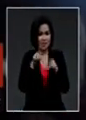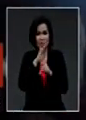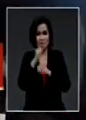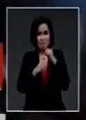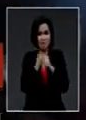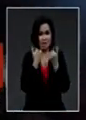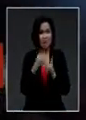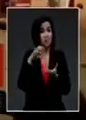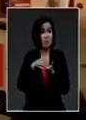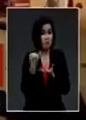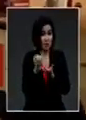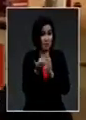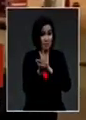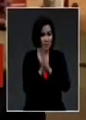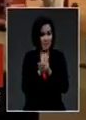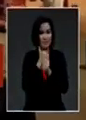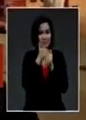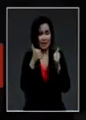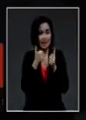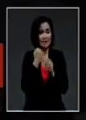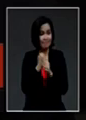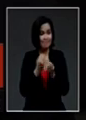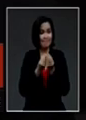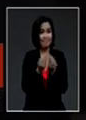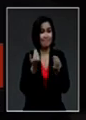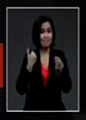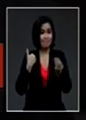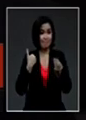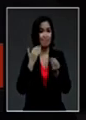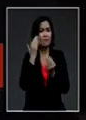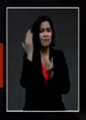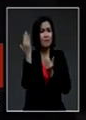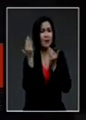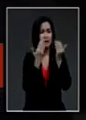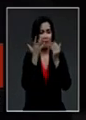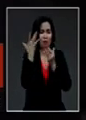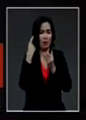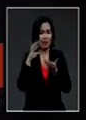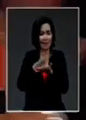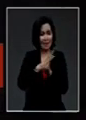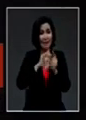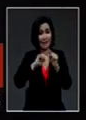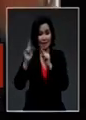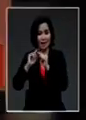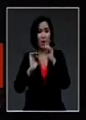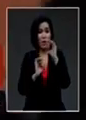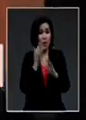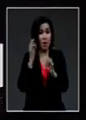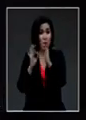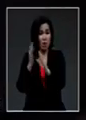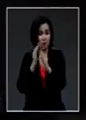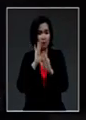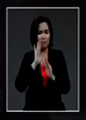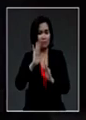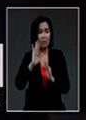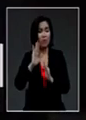วงชะตาด้วยขณะที่บรรยากาศพิธีกรรมเมื่อวานนี้ก็ต้องมีการเผากระดาษเงินกระดาษทองนะฮะตามความเชื่อของ